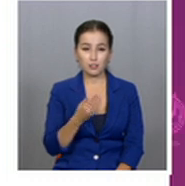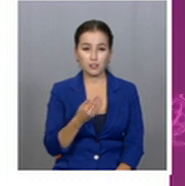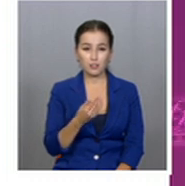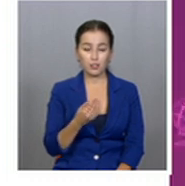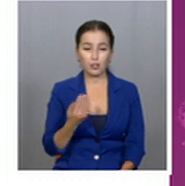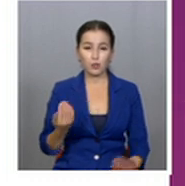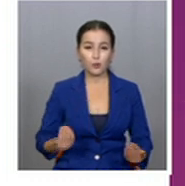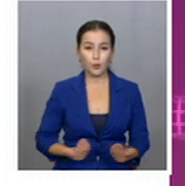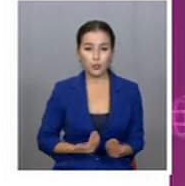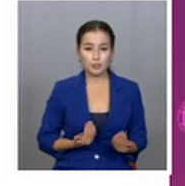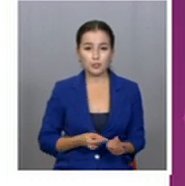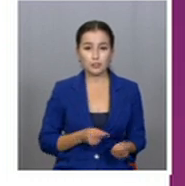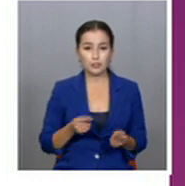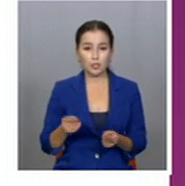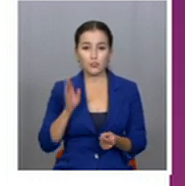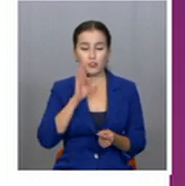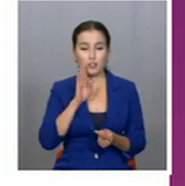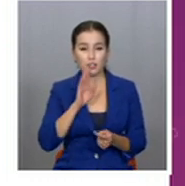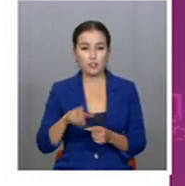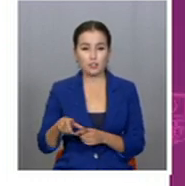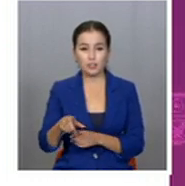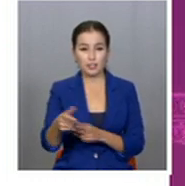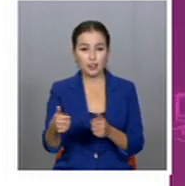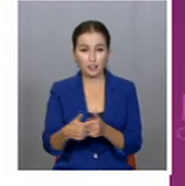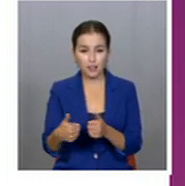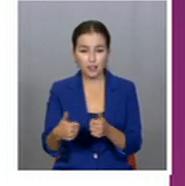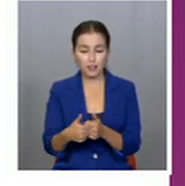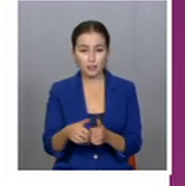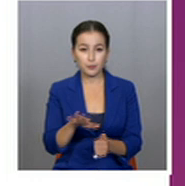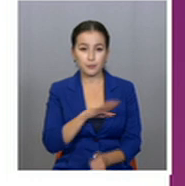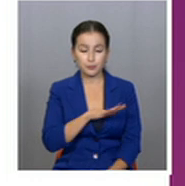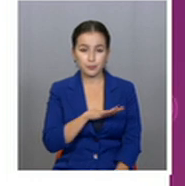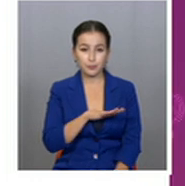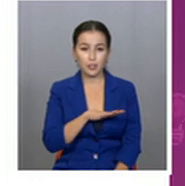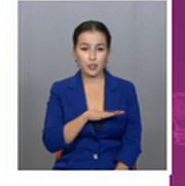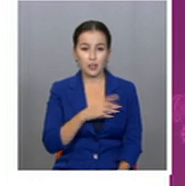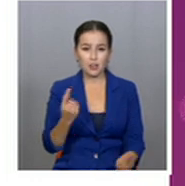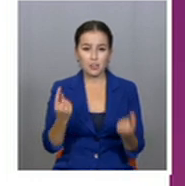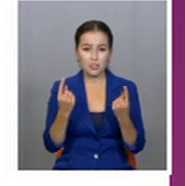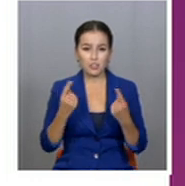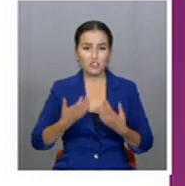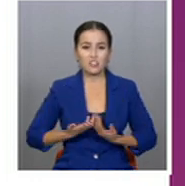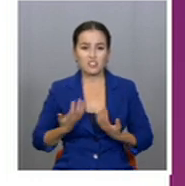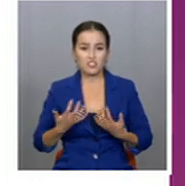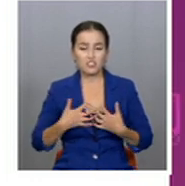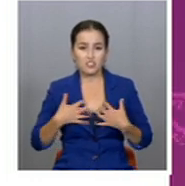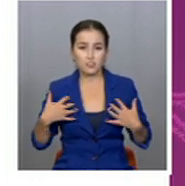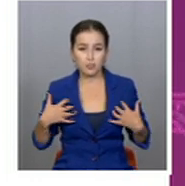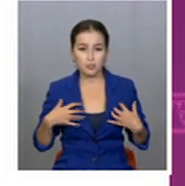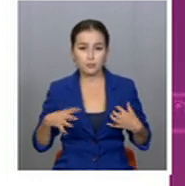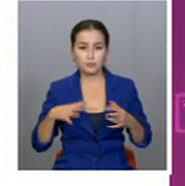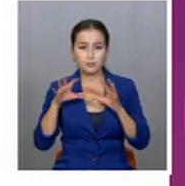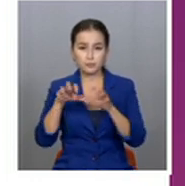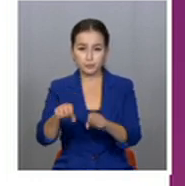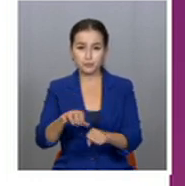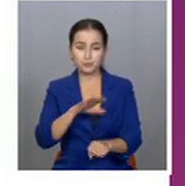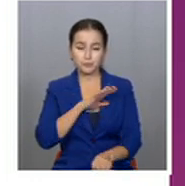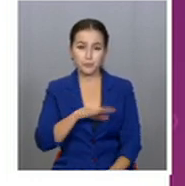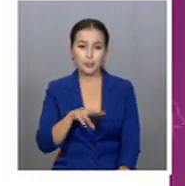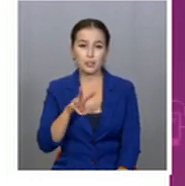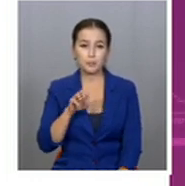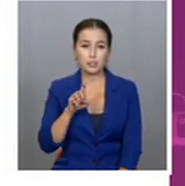Қоныстар негізінен өзен су жағасында болды, ірі аңдар аулады.